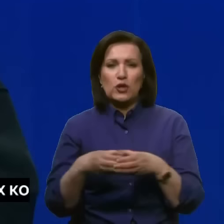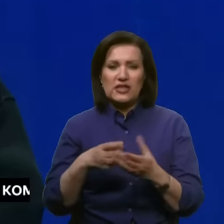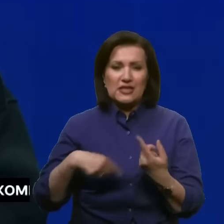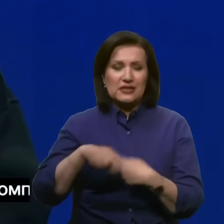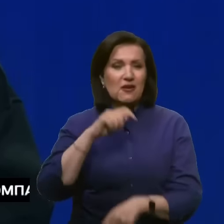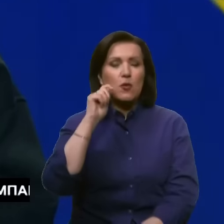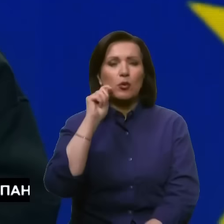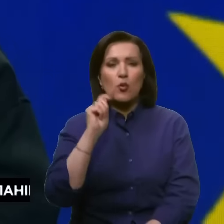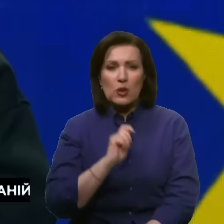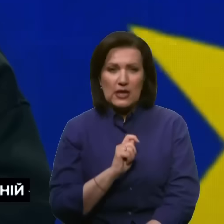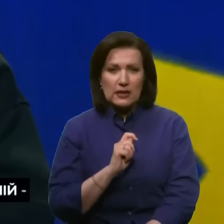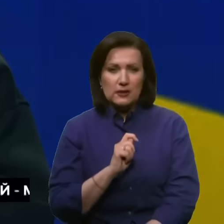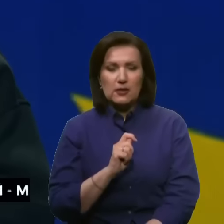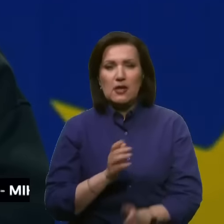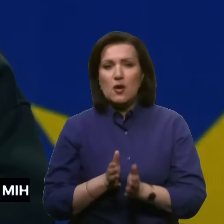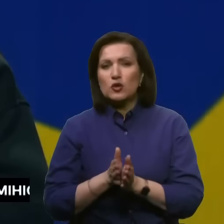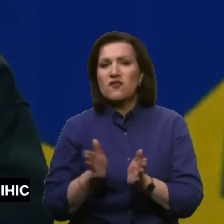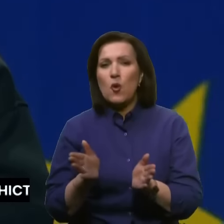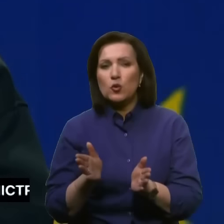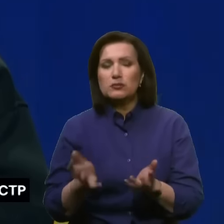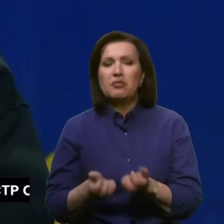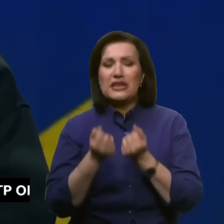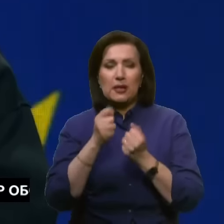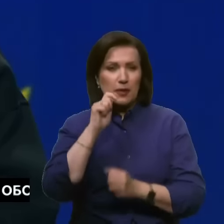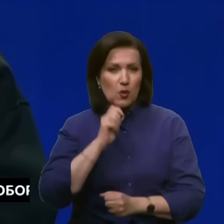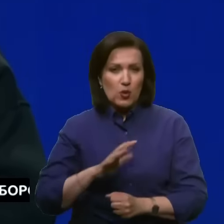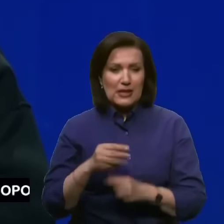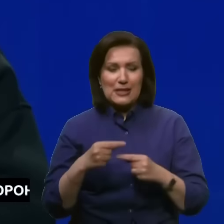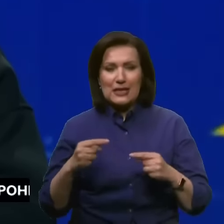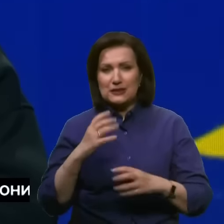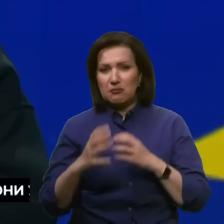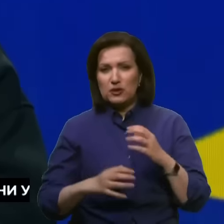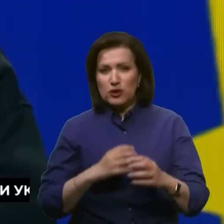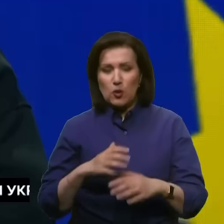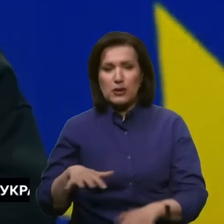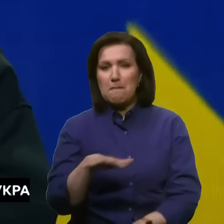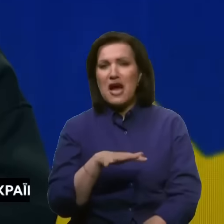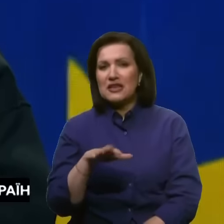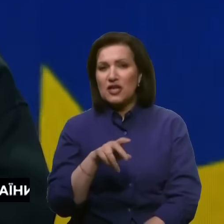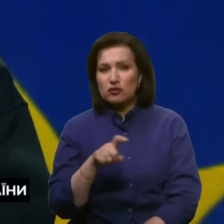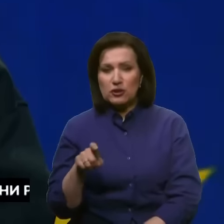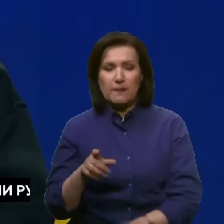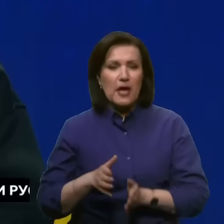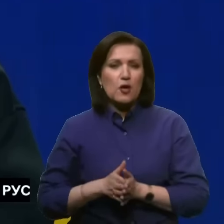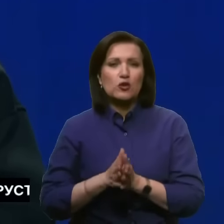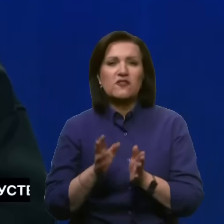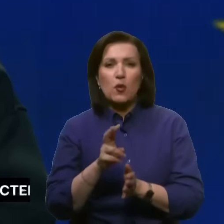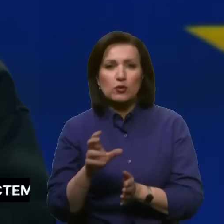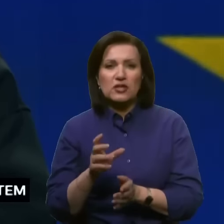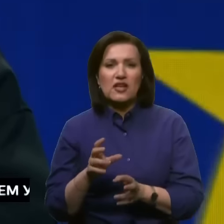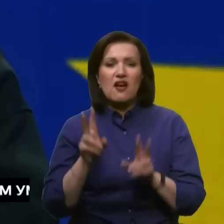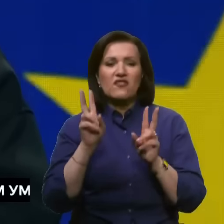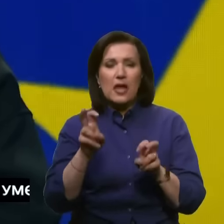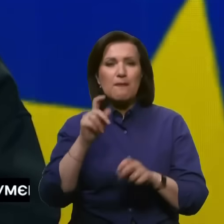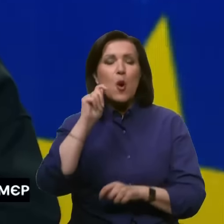навколо України, розфокус підтримки України на різних міжнародних майданчиках, розфокус у